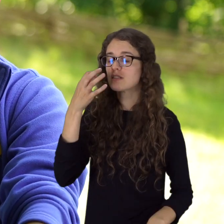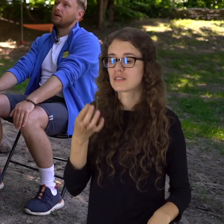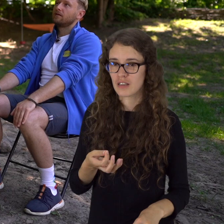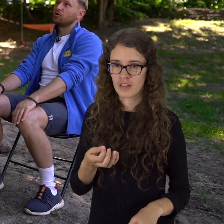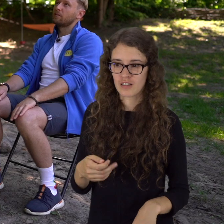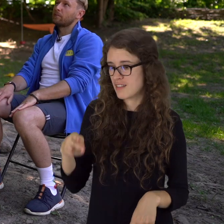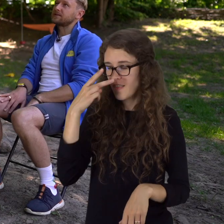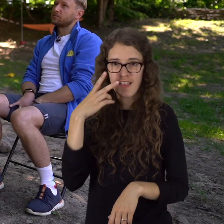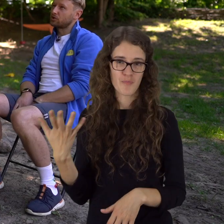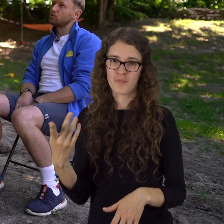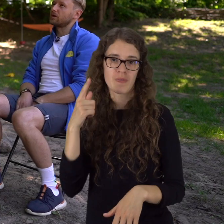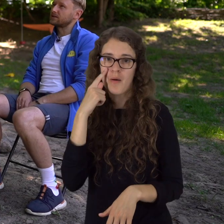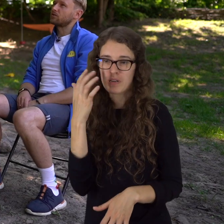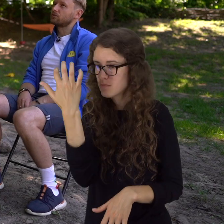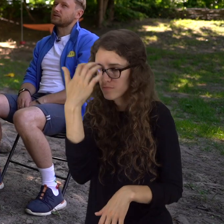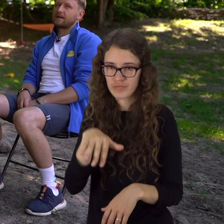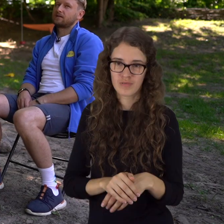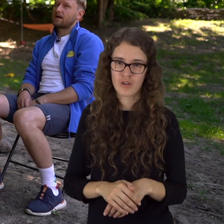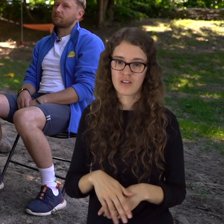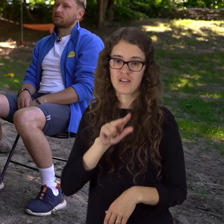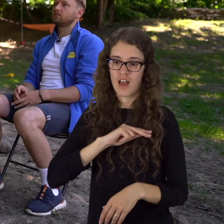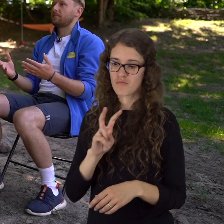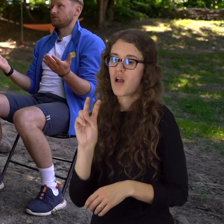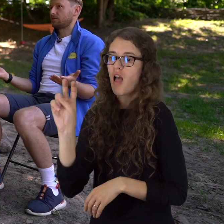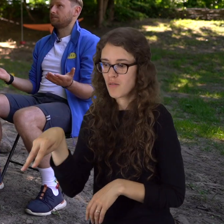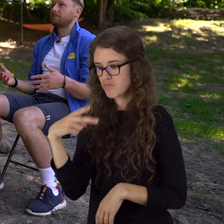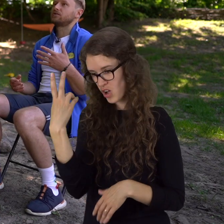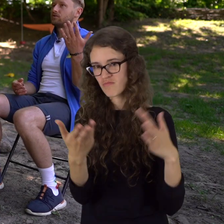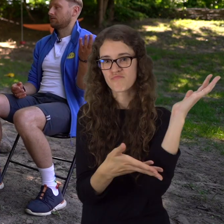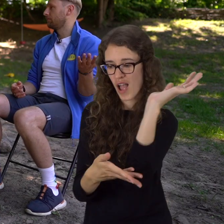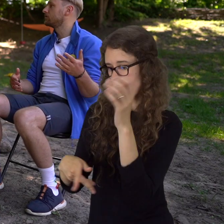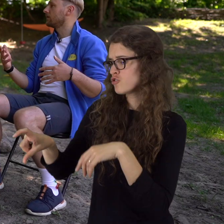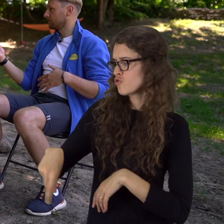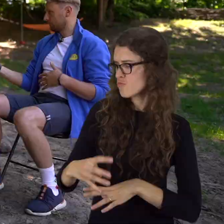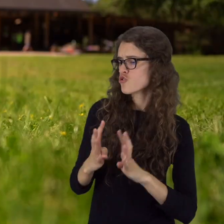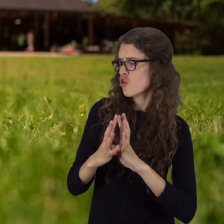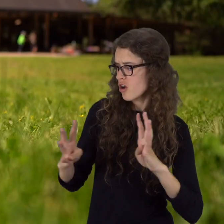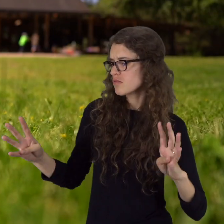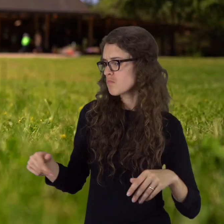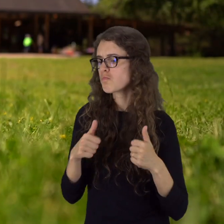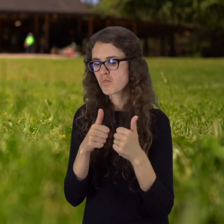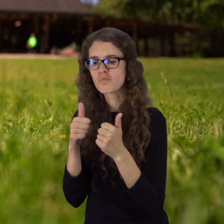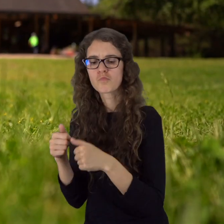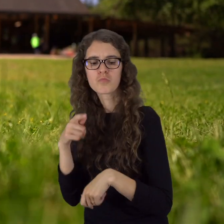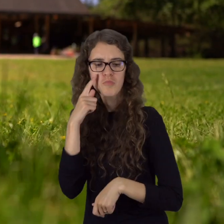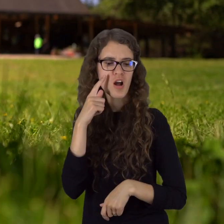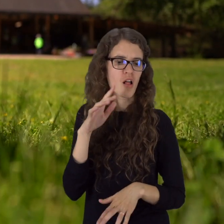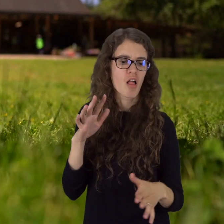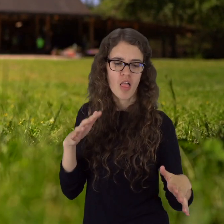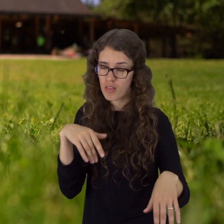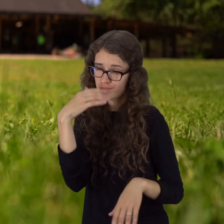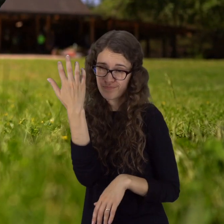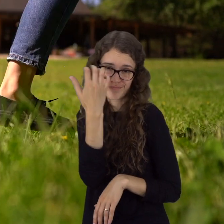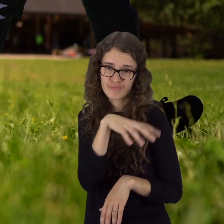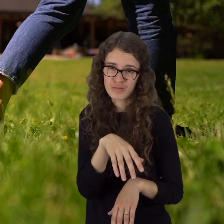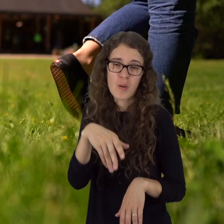kad jau nebepastebėm, iš tikrųjų kartais atrodo nusileidė tą darbą ir, nu, medžiai taip, medžiai čia, upė čia, žolė čia, na, gal ten daugiau žolės arba